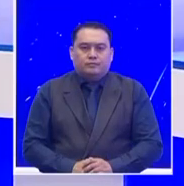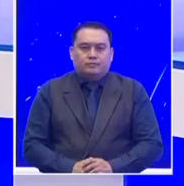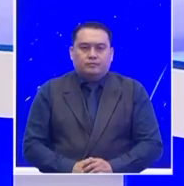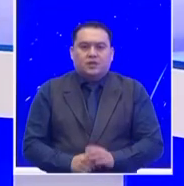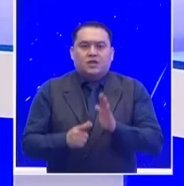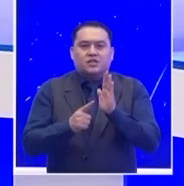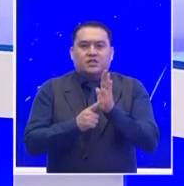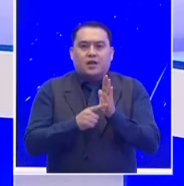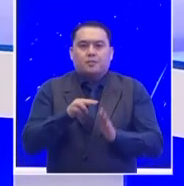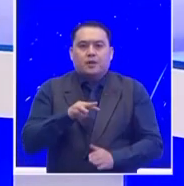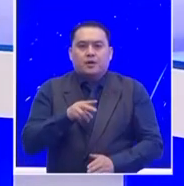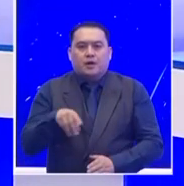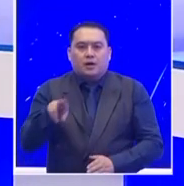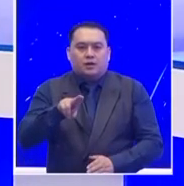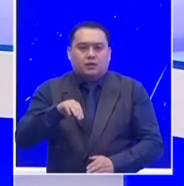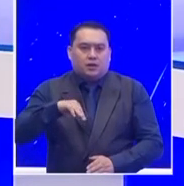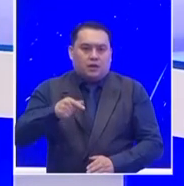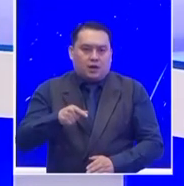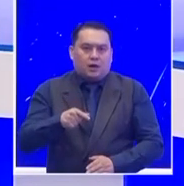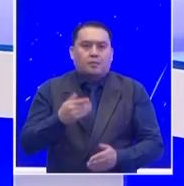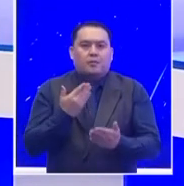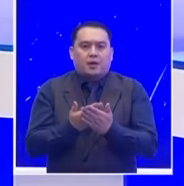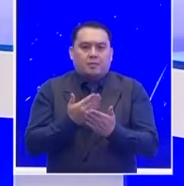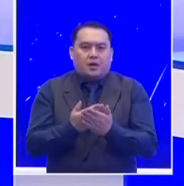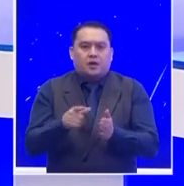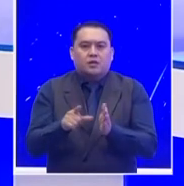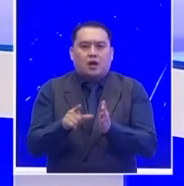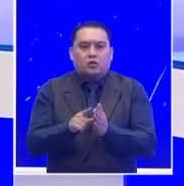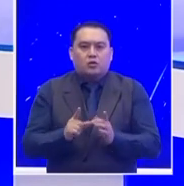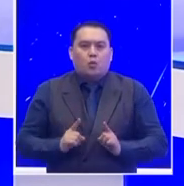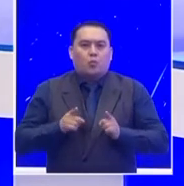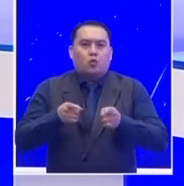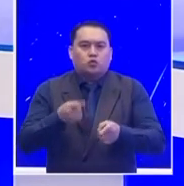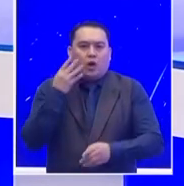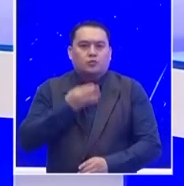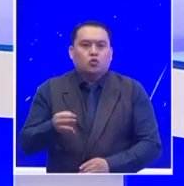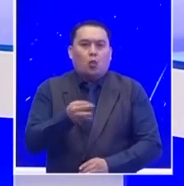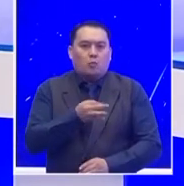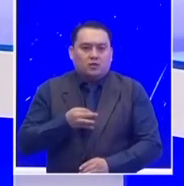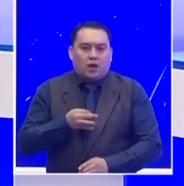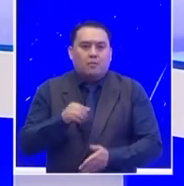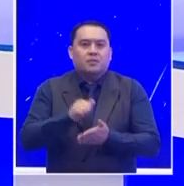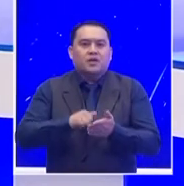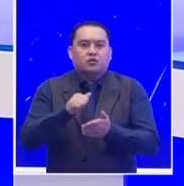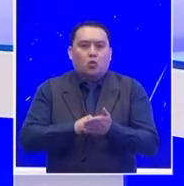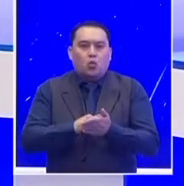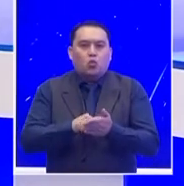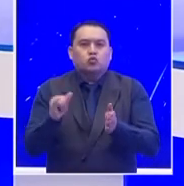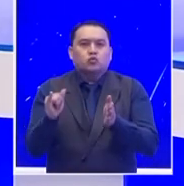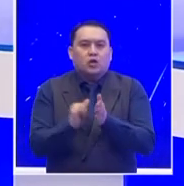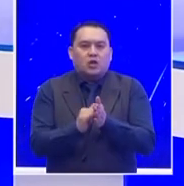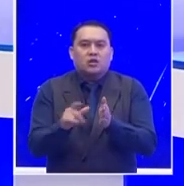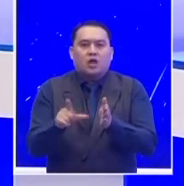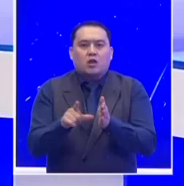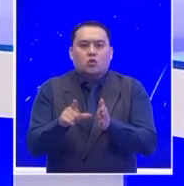Порядка 7 миллиардов тенге в этом году, согласно прогнозам налоговиков, недопоступит в казну Алматинской области. Причина – установление